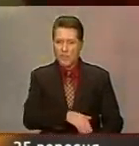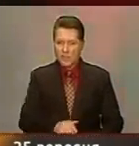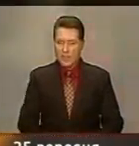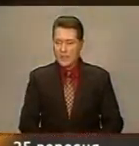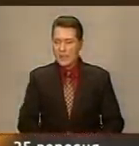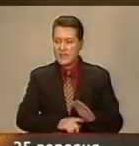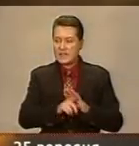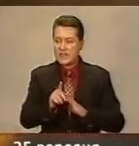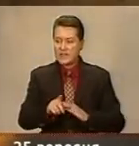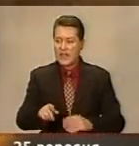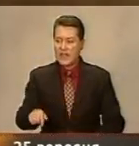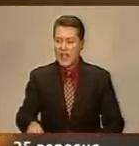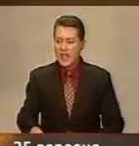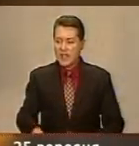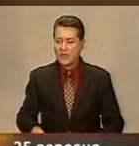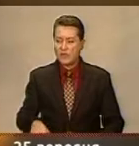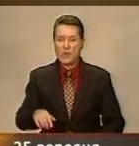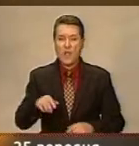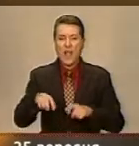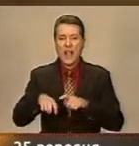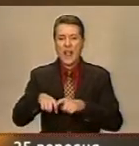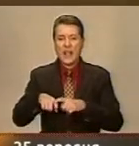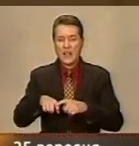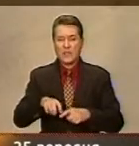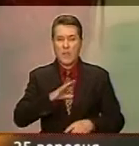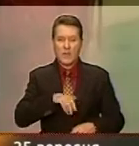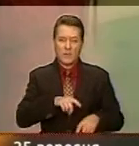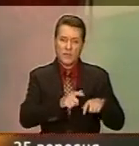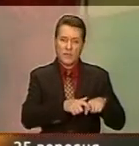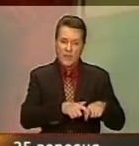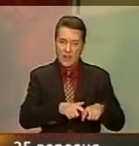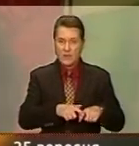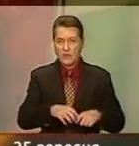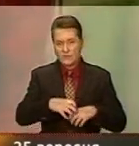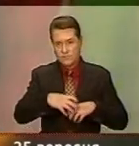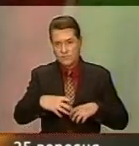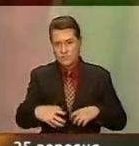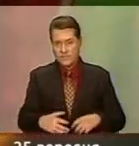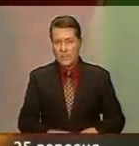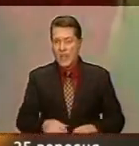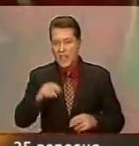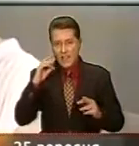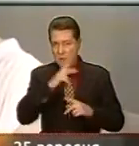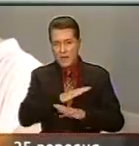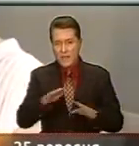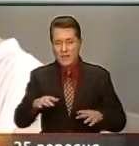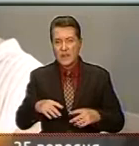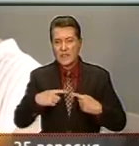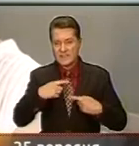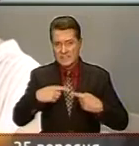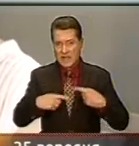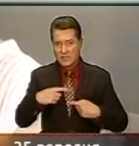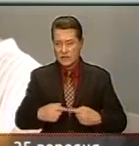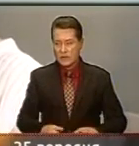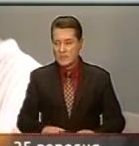Значить, цю одну в коленку отут. Потом вот тут чуть-чуть она неправильно срослась. У нее вымылся